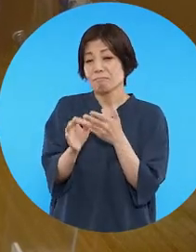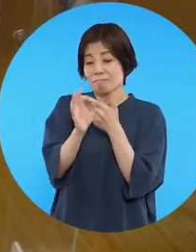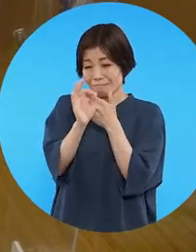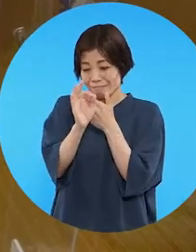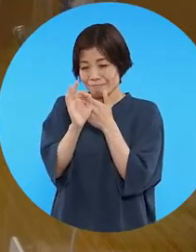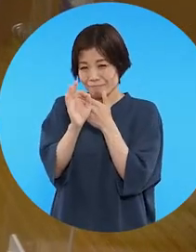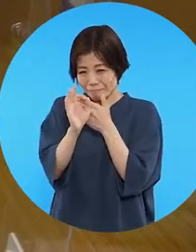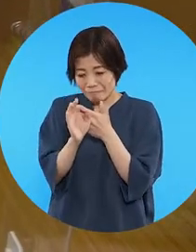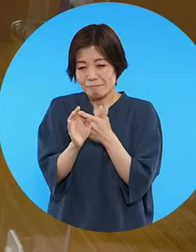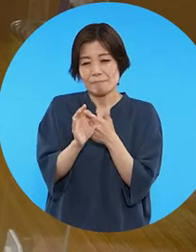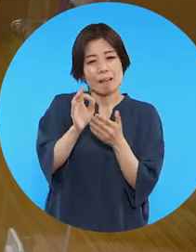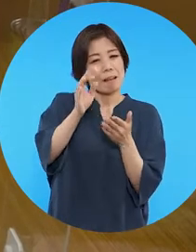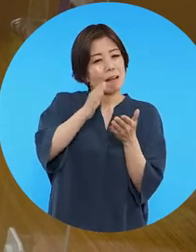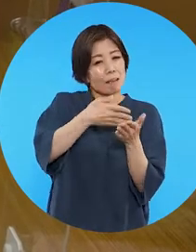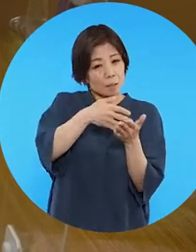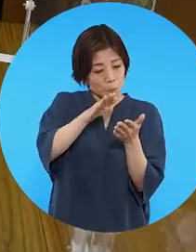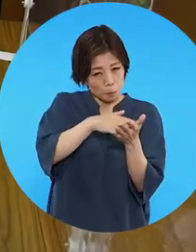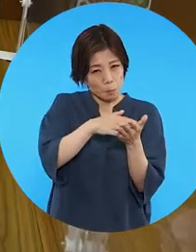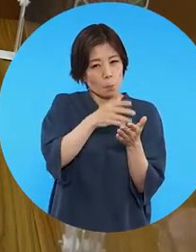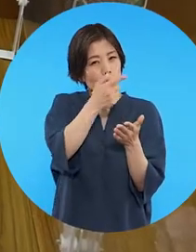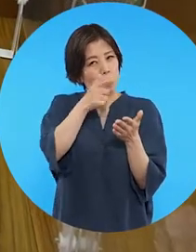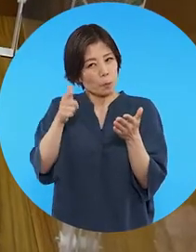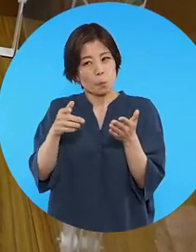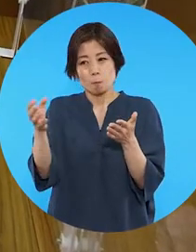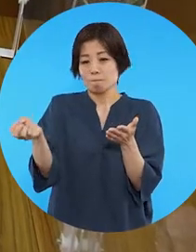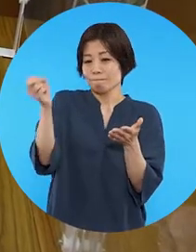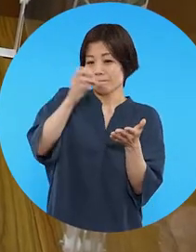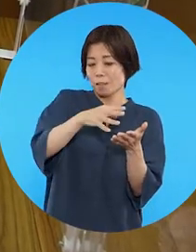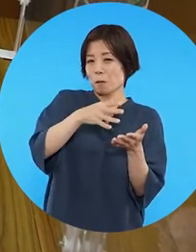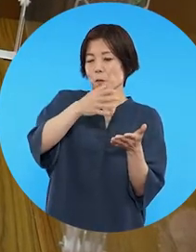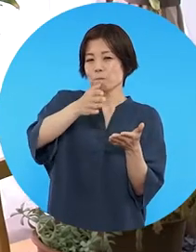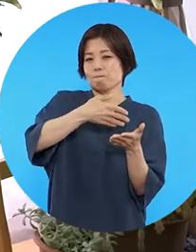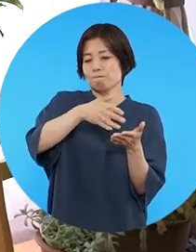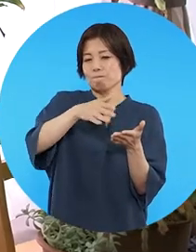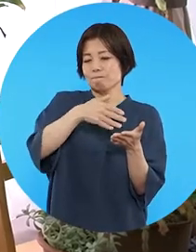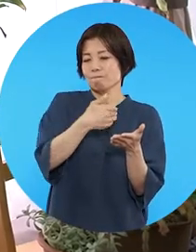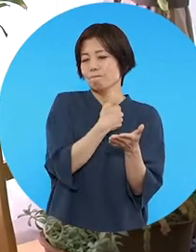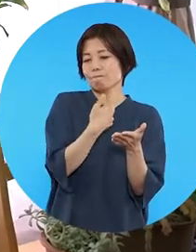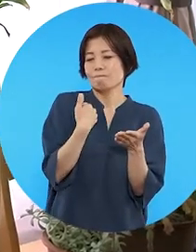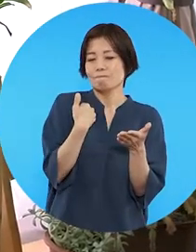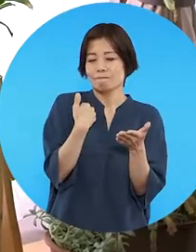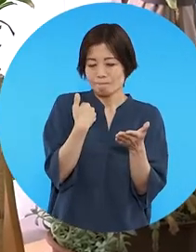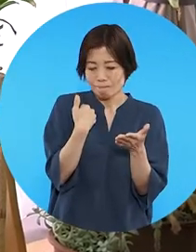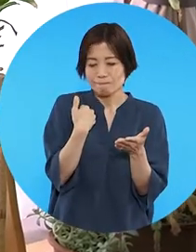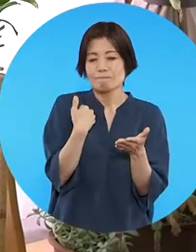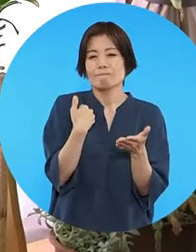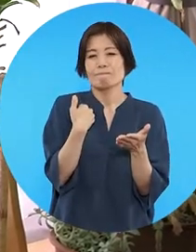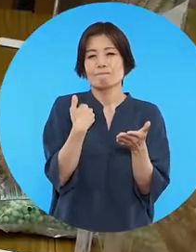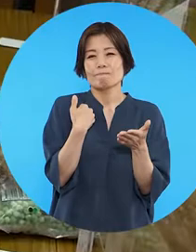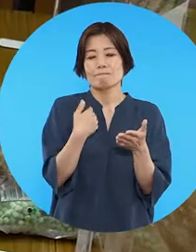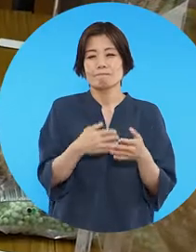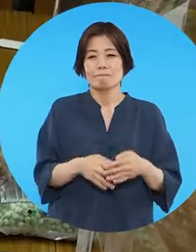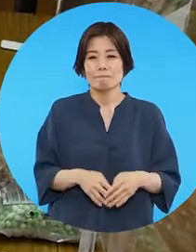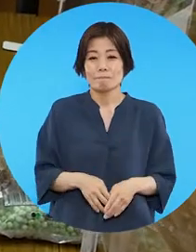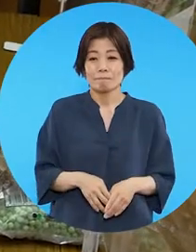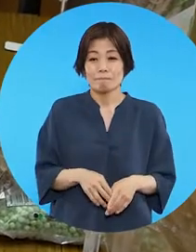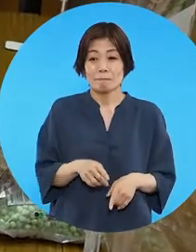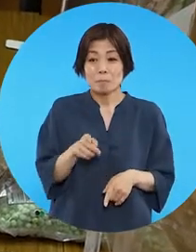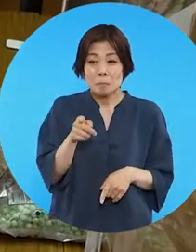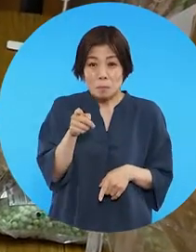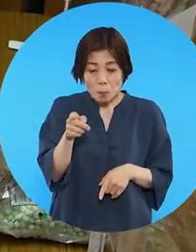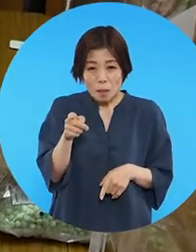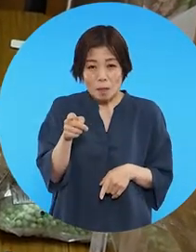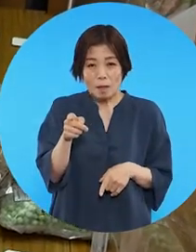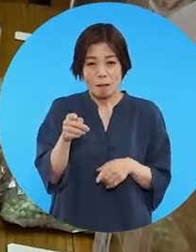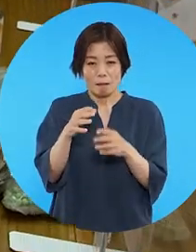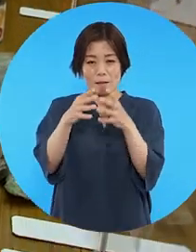ですけど、 はい、 それが出るやつをまとめといてですね、例えば炒め物ですとか、はい、調理するようなところに使っていただくようになっています。でこちらのいわゆる業